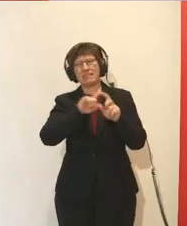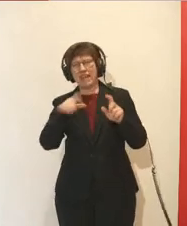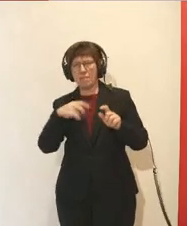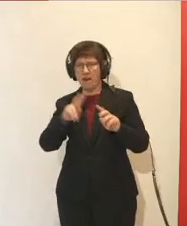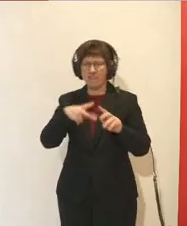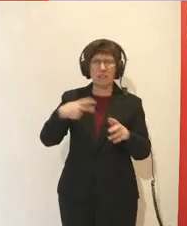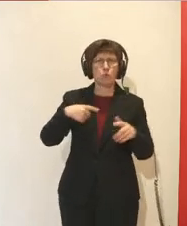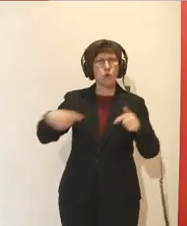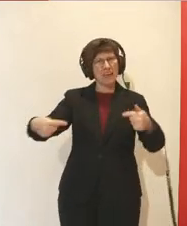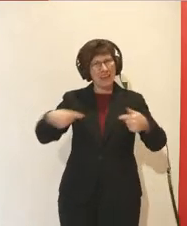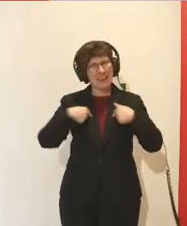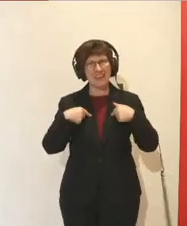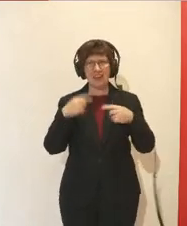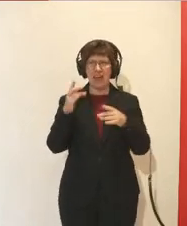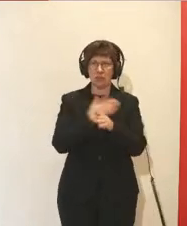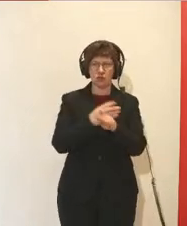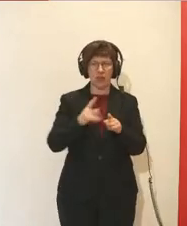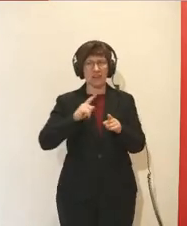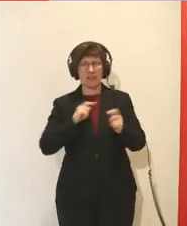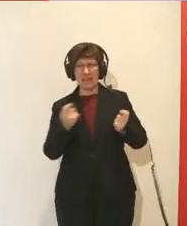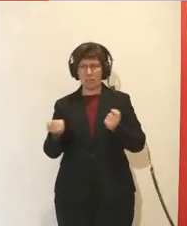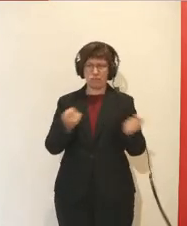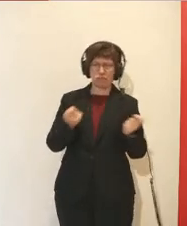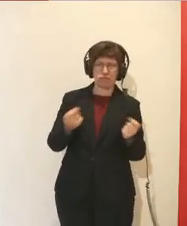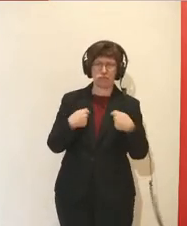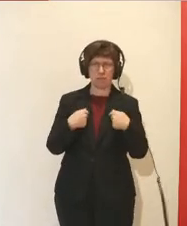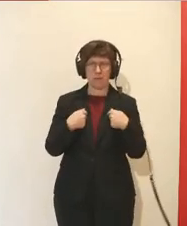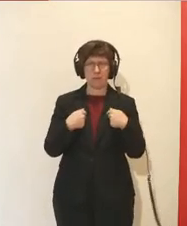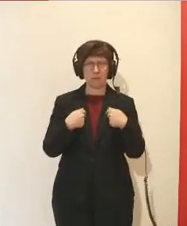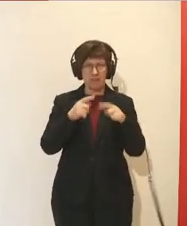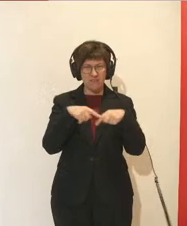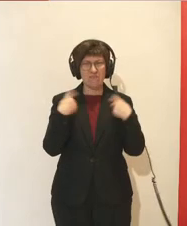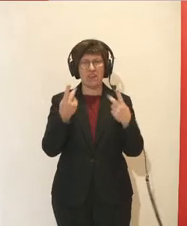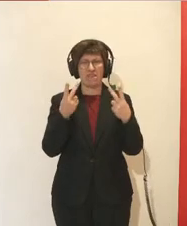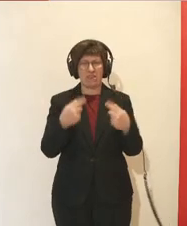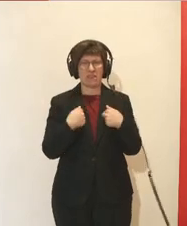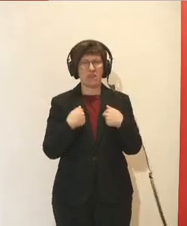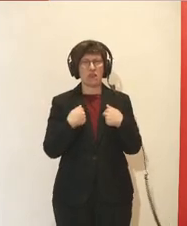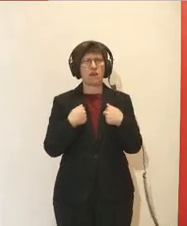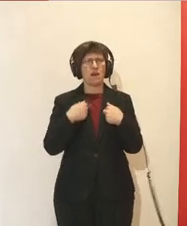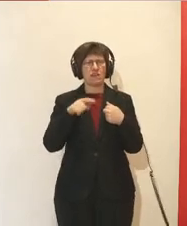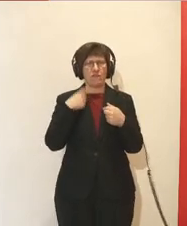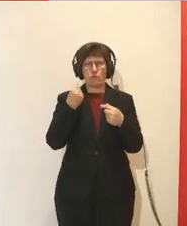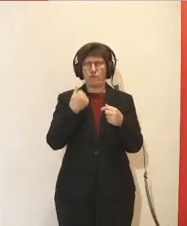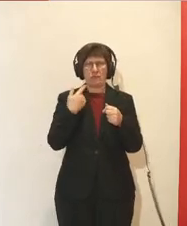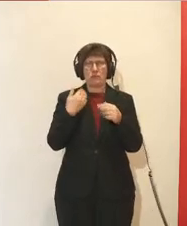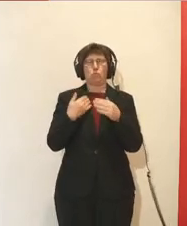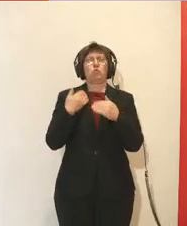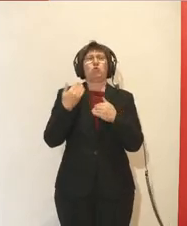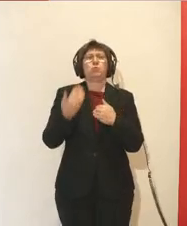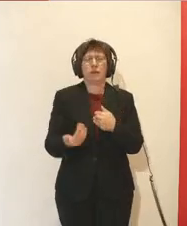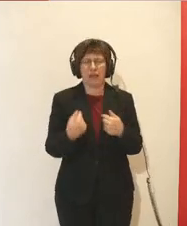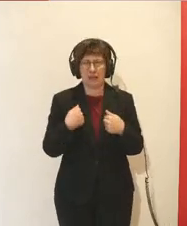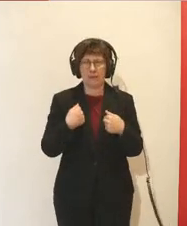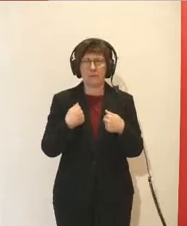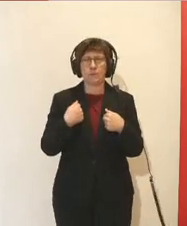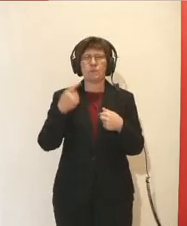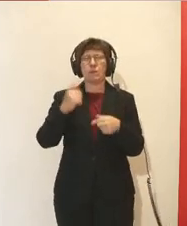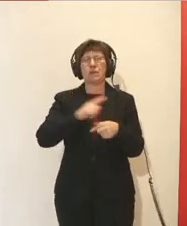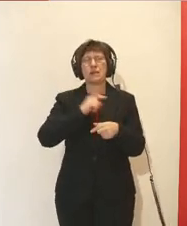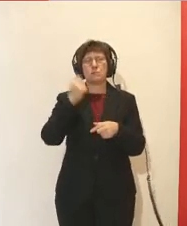thema und wir müssen die deutungshoheit gewinnen und da habe ich in der tat angst dass wir dass wir da auch ein tick wieder zu spät sind ich will aber noch mal